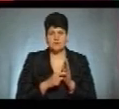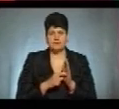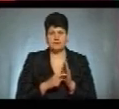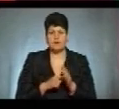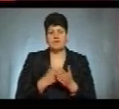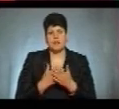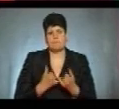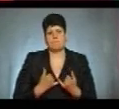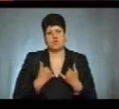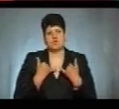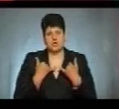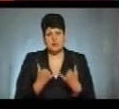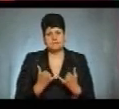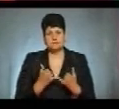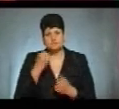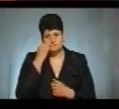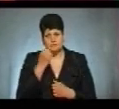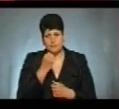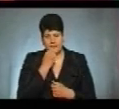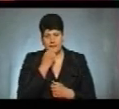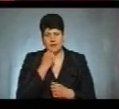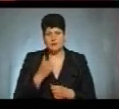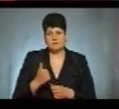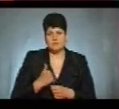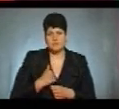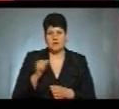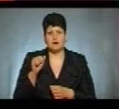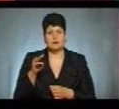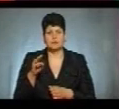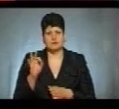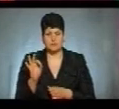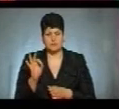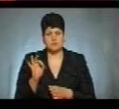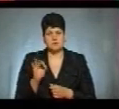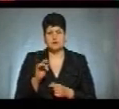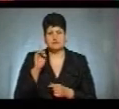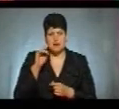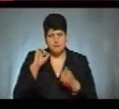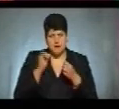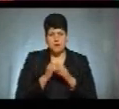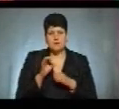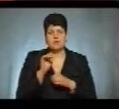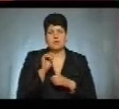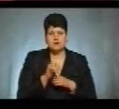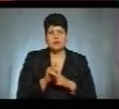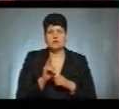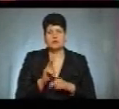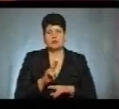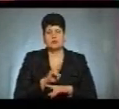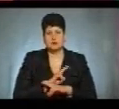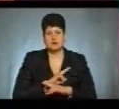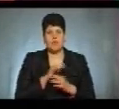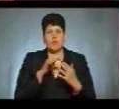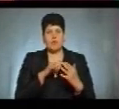знак пошани та подяки воїнам АТО, в знак пам'яті про тих воїнів, які полягли в